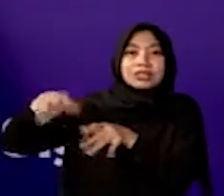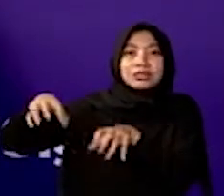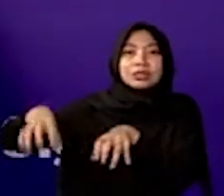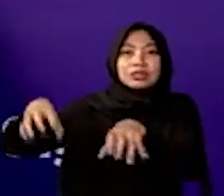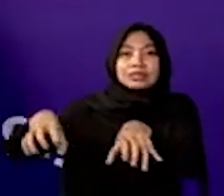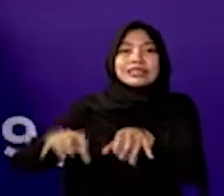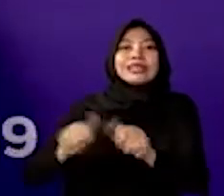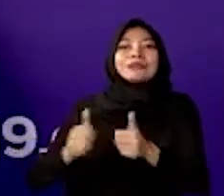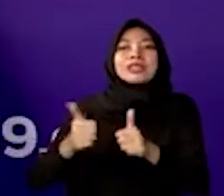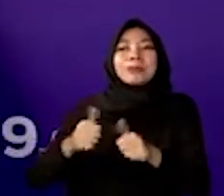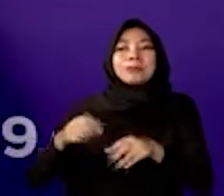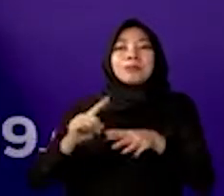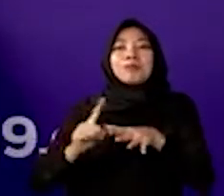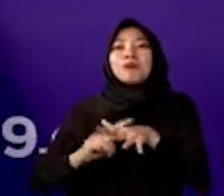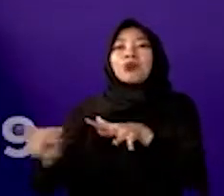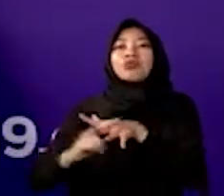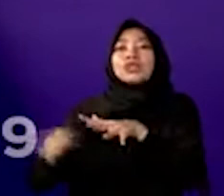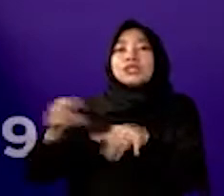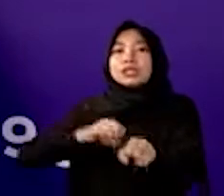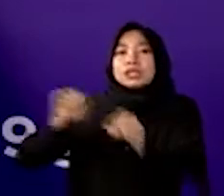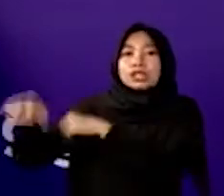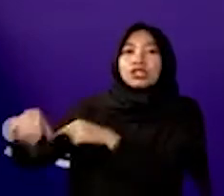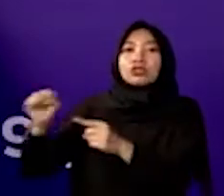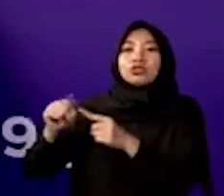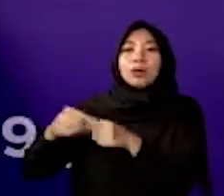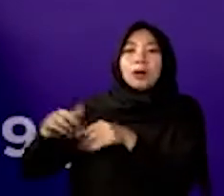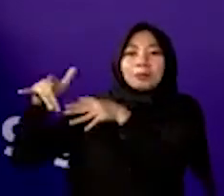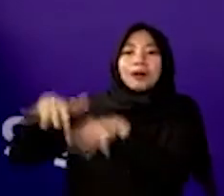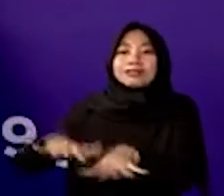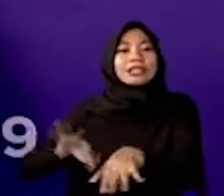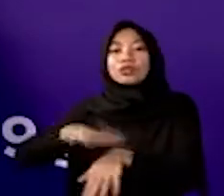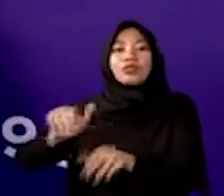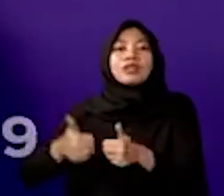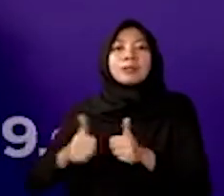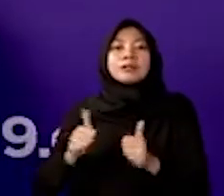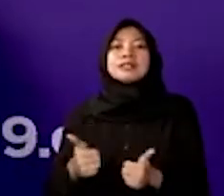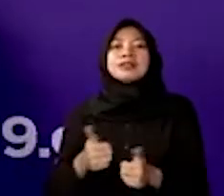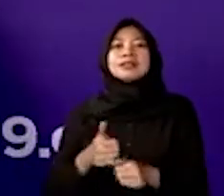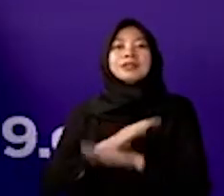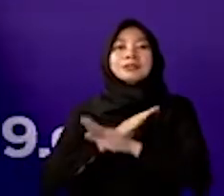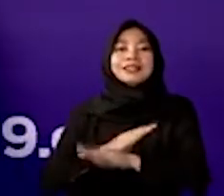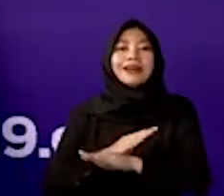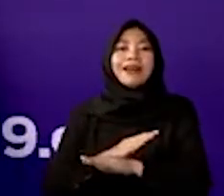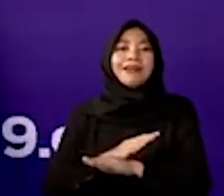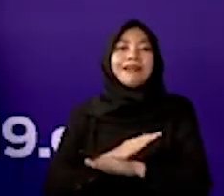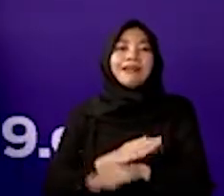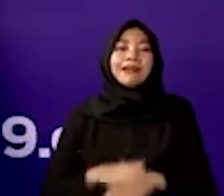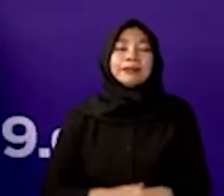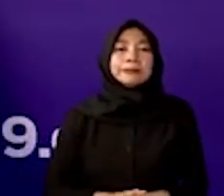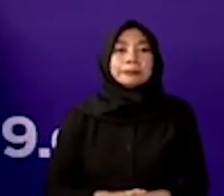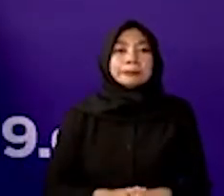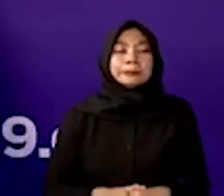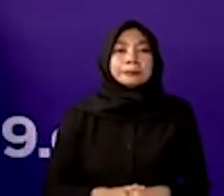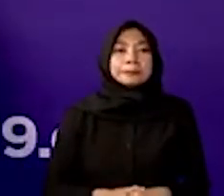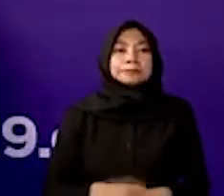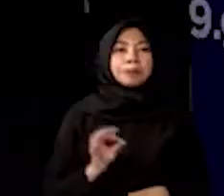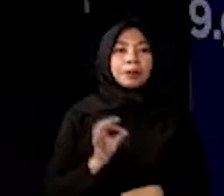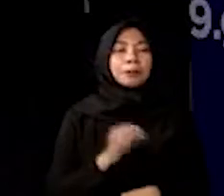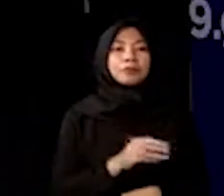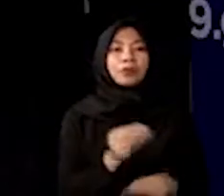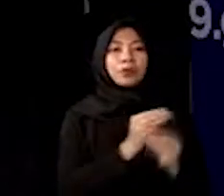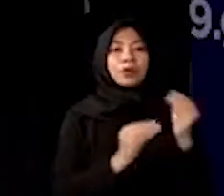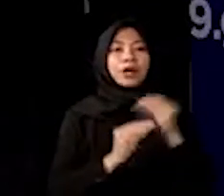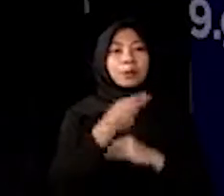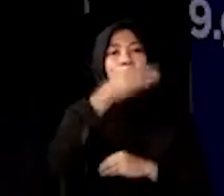diungsikan sementara agar ketika banjir bandang tiba mereka semuanya bisa selamat demikian Pak Baik Eh Pak wakapori ini ada pertanyaan